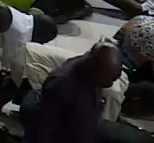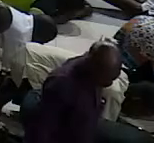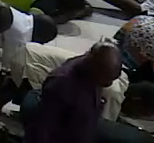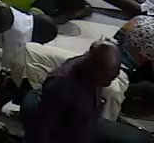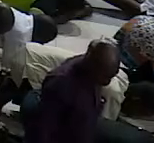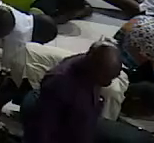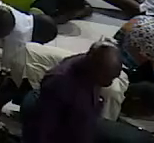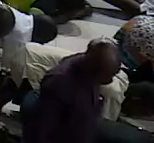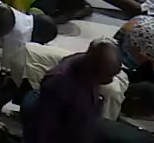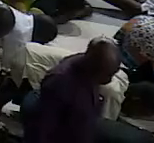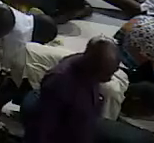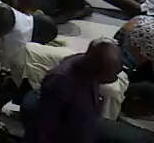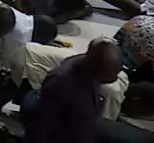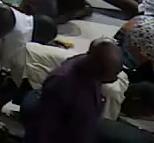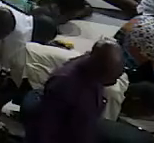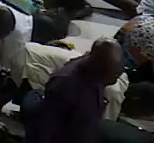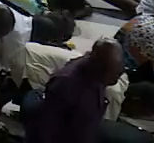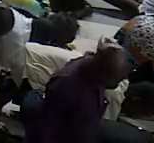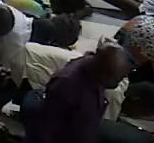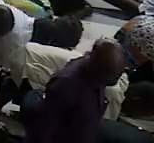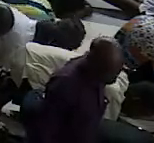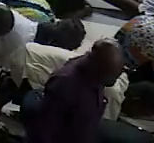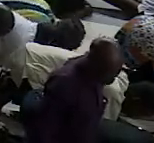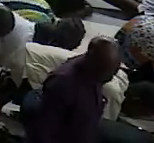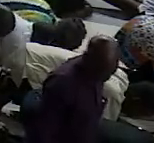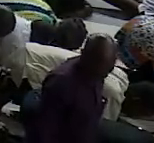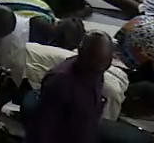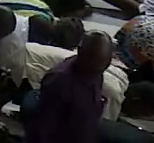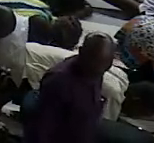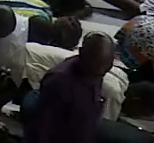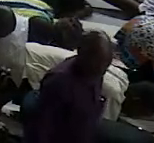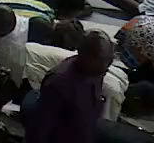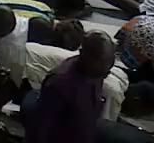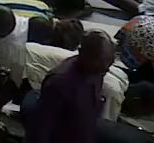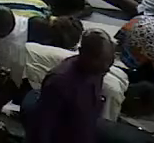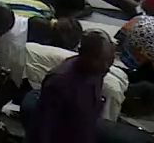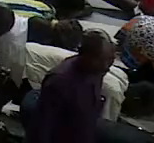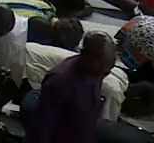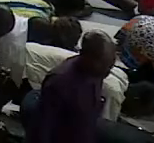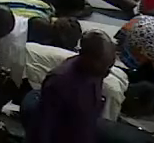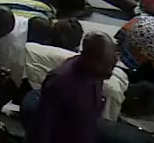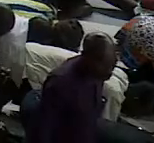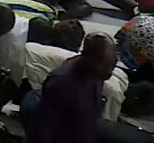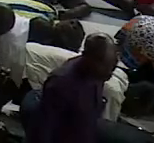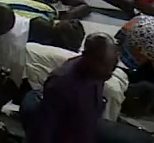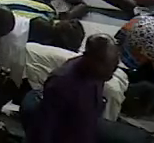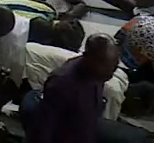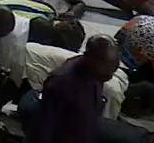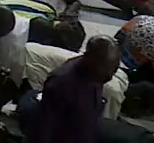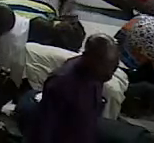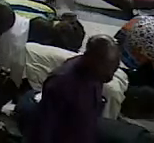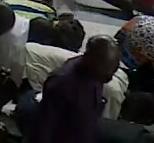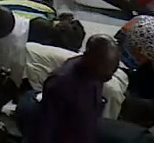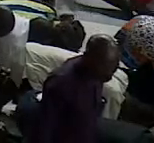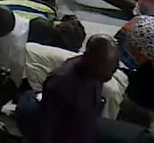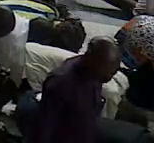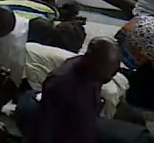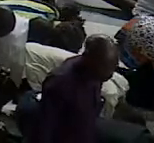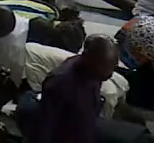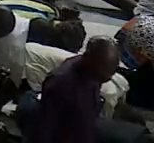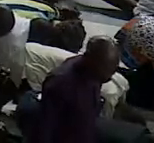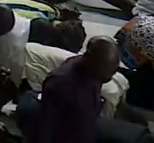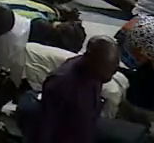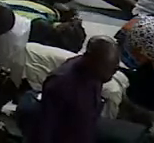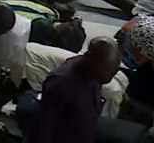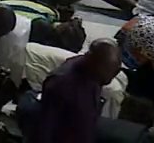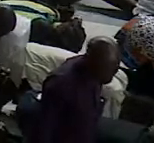dans le la prospérité de ton serviteur seigneur fais jaer sur moi tout ce que j'ai besoin